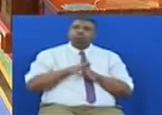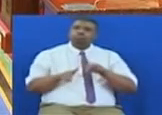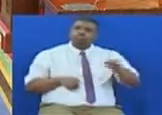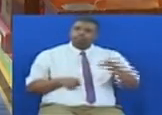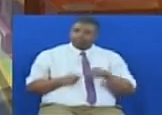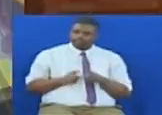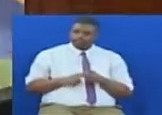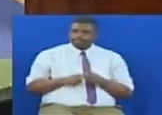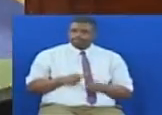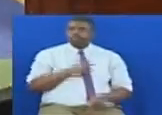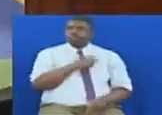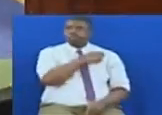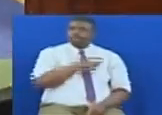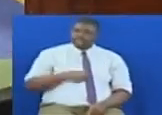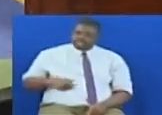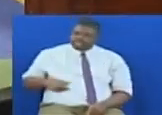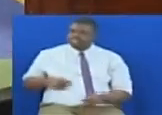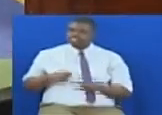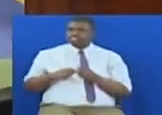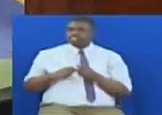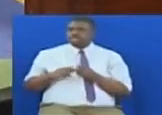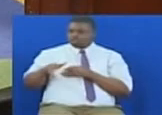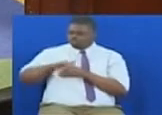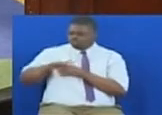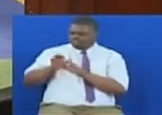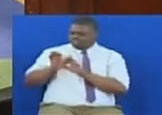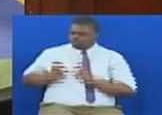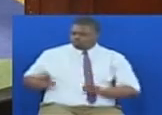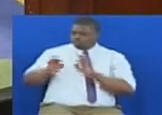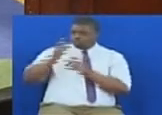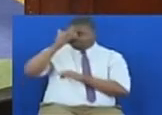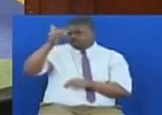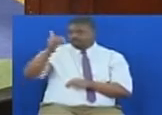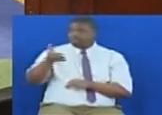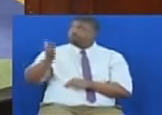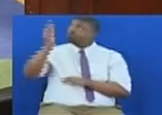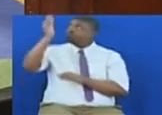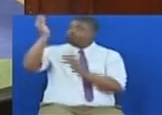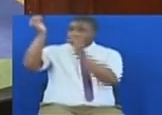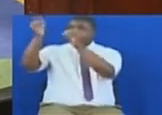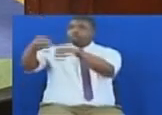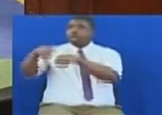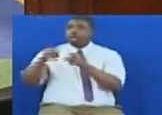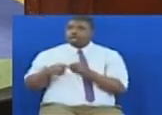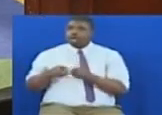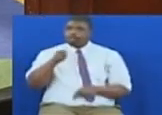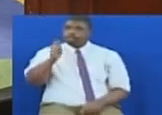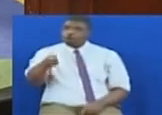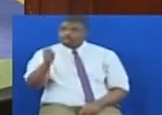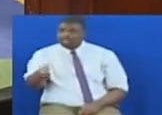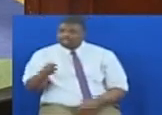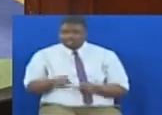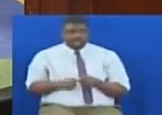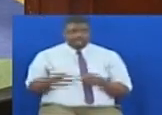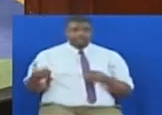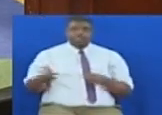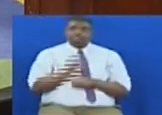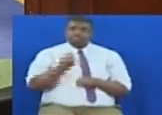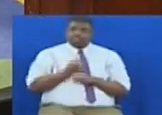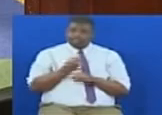vipaji alivyopewa kwa kweli kavitumia vizuri, ninampongeza sana, na hii